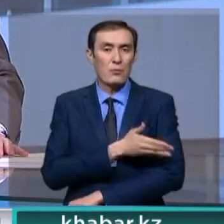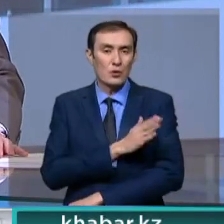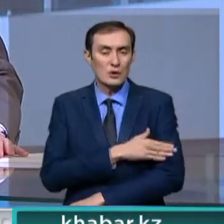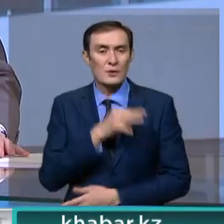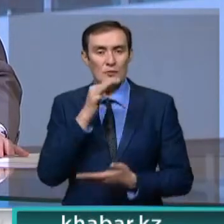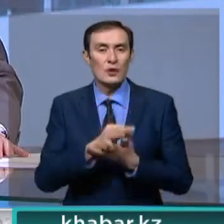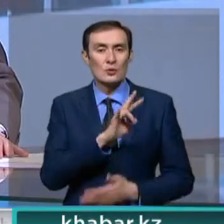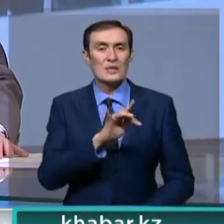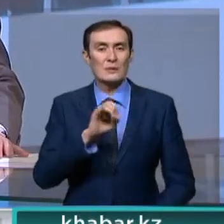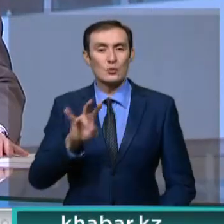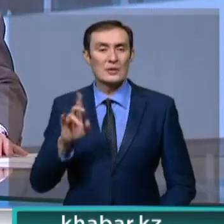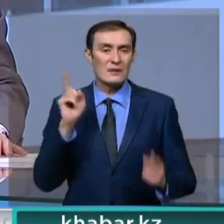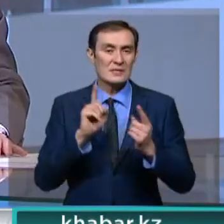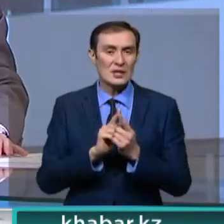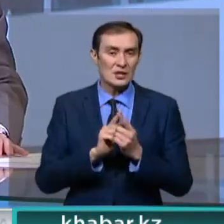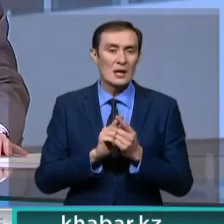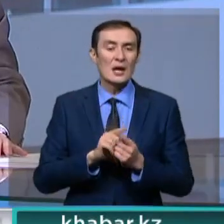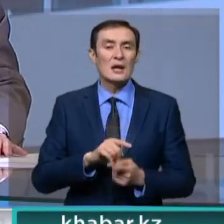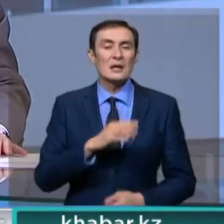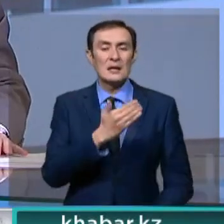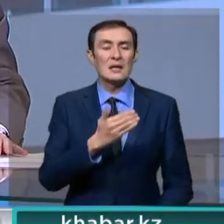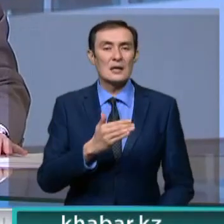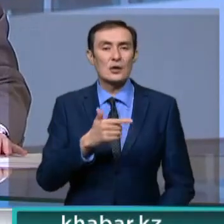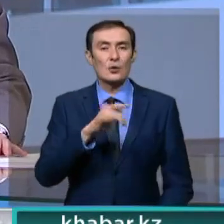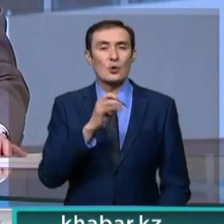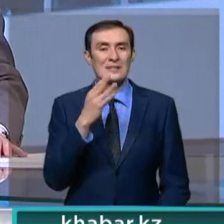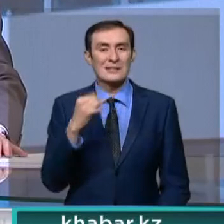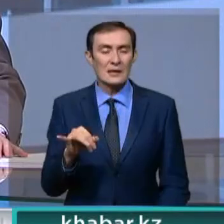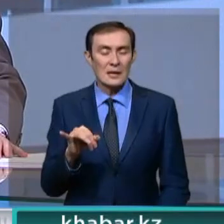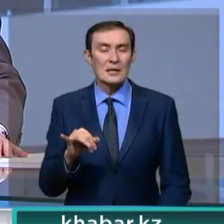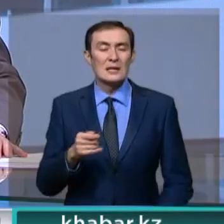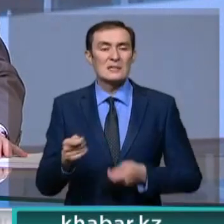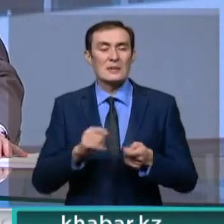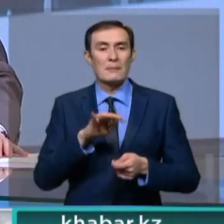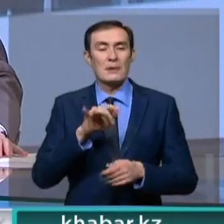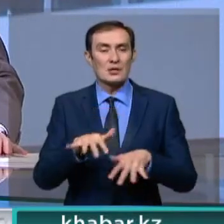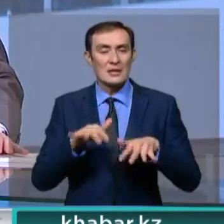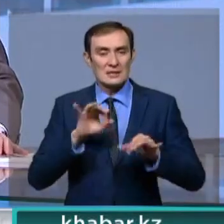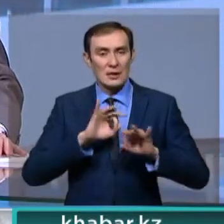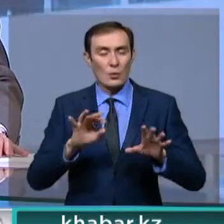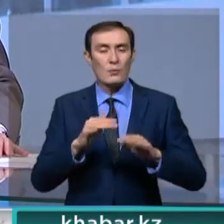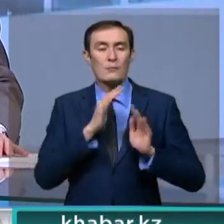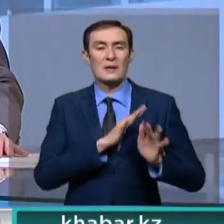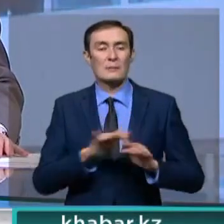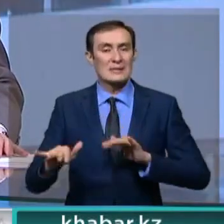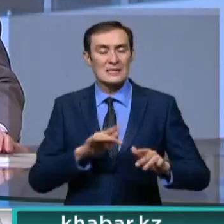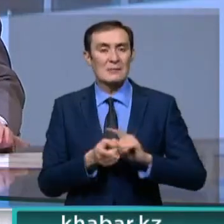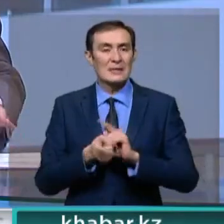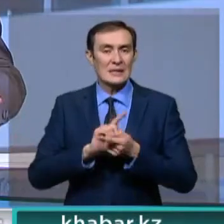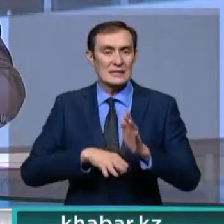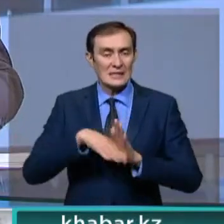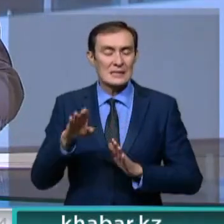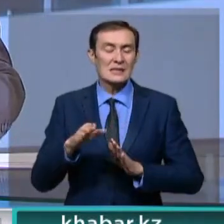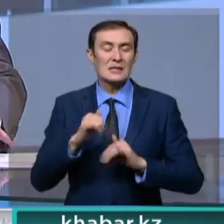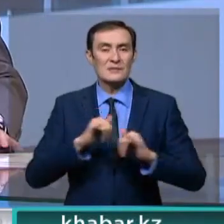Польшей подчеркнул Нурлан Нигматуллин на встрече с маршалом Сената Гродзким. Спикер Мажилиса рассказал о процессах модернизации политической системы,